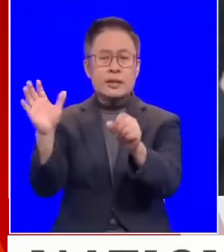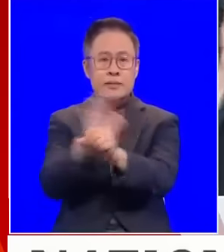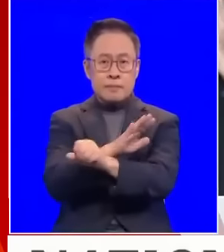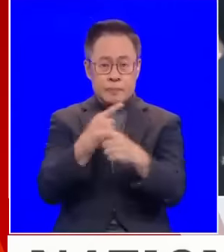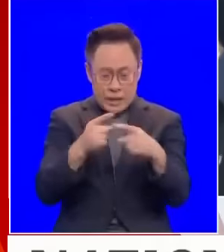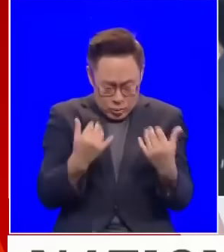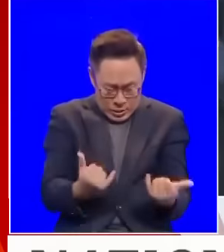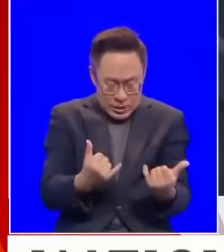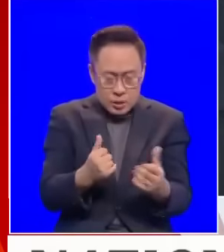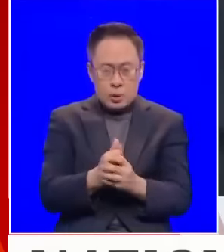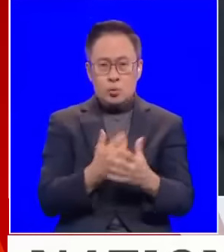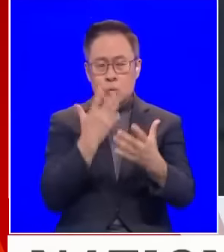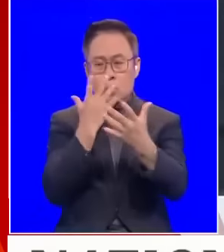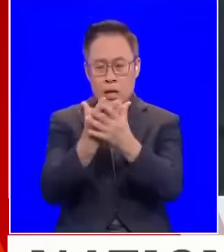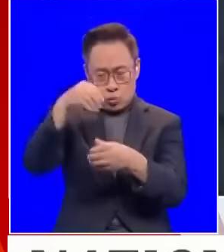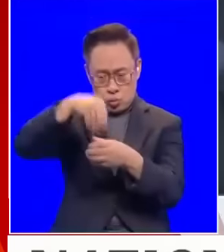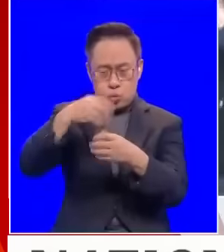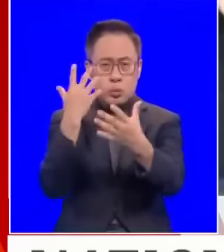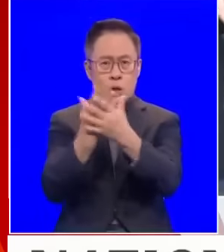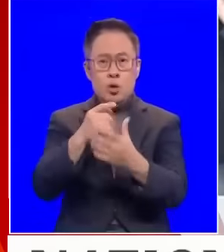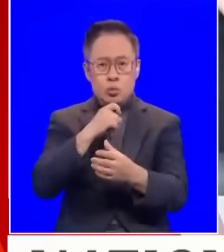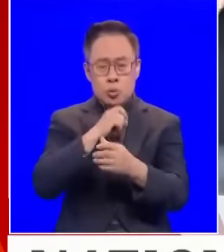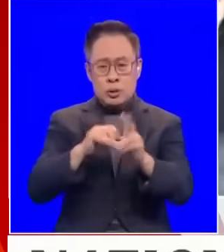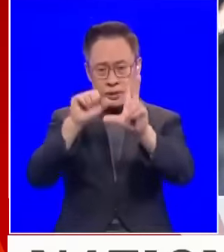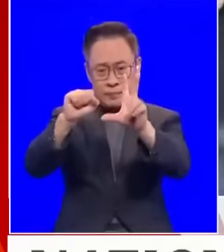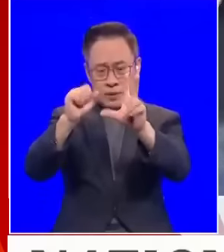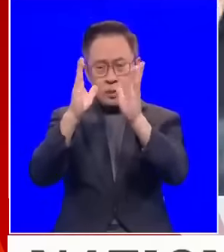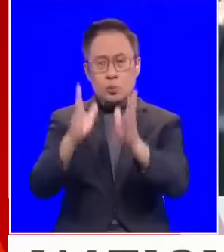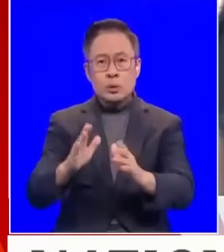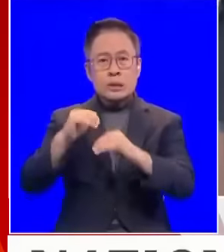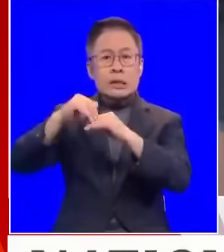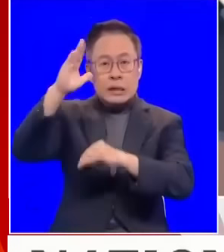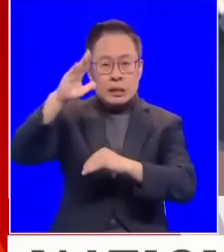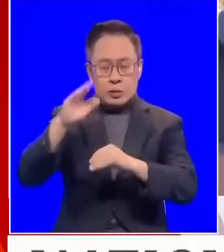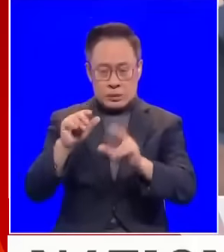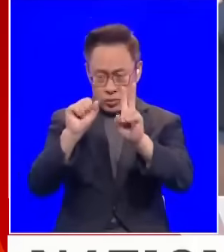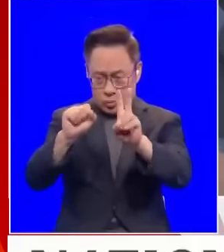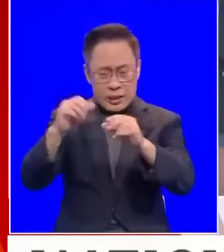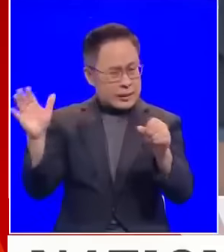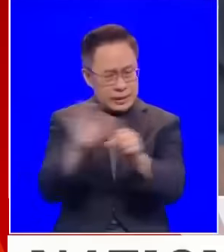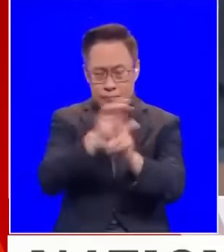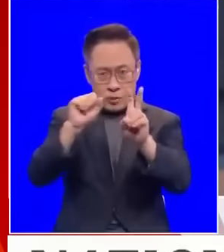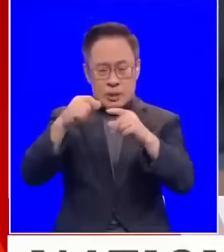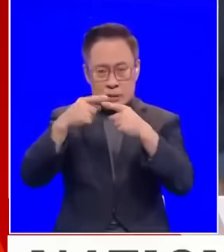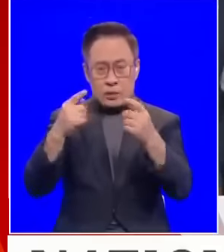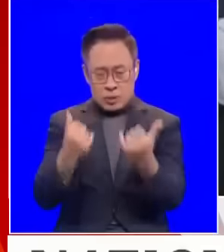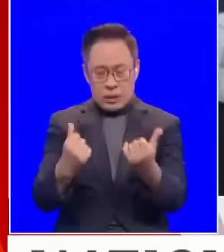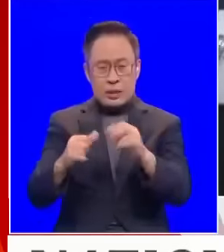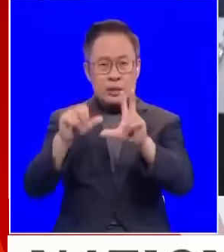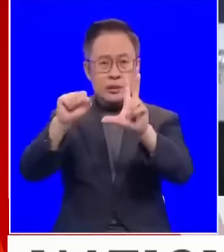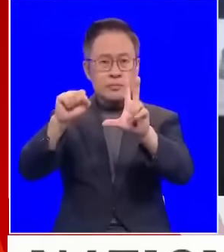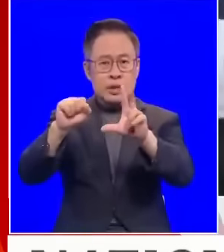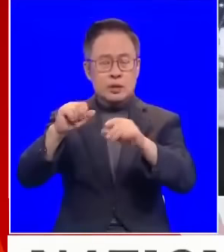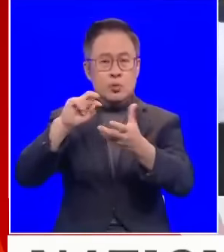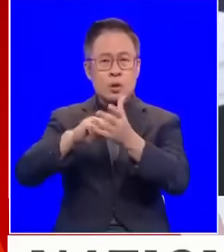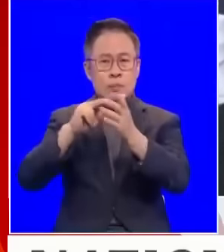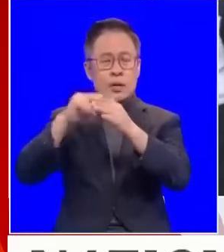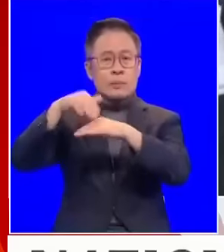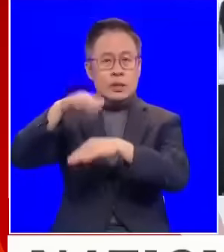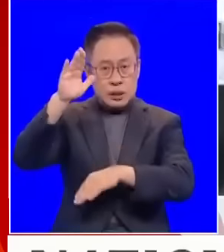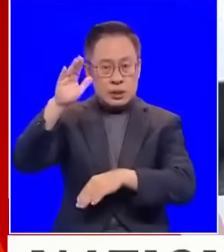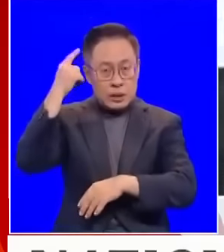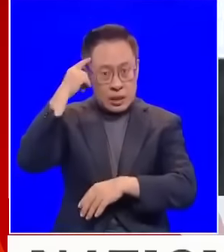นแล้วก็ต้องปฏิบัติให้เป็นไปตามระเบียบนะคะซึ่งตอนนี้ทั้งหมดยังไม่ได้เข้าไปอยู่ในเรือนจำนะแต่ยังอยู่ในช่วงเฝ้